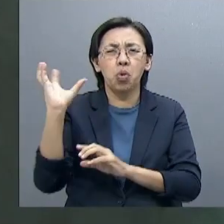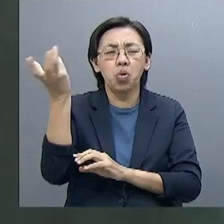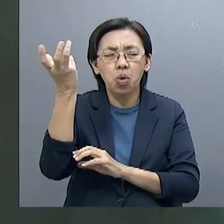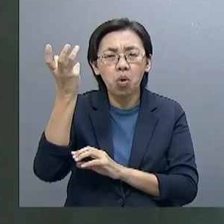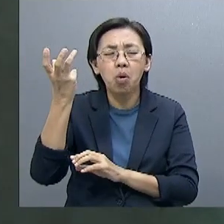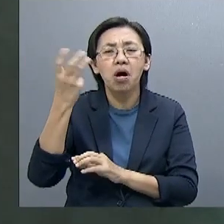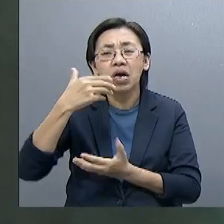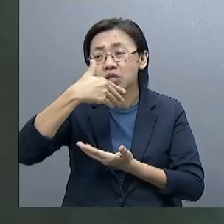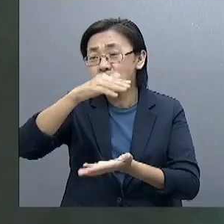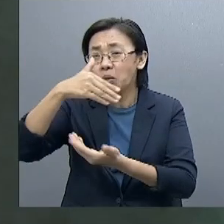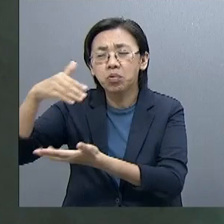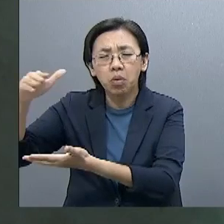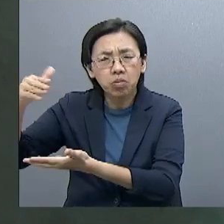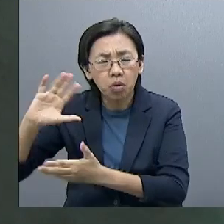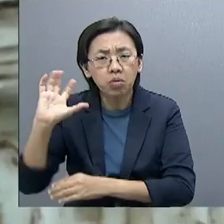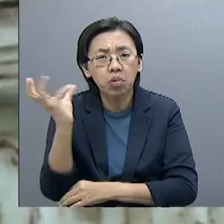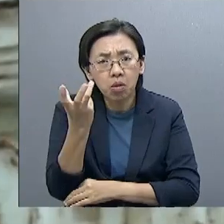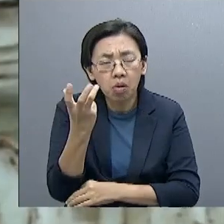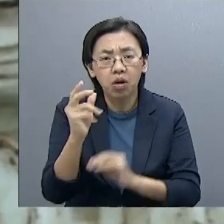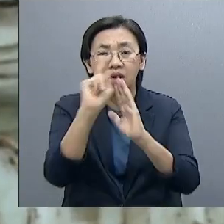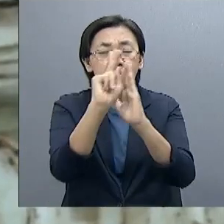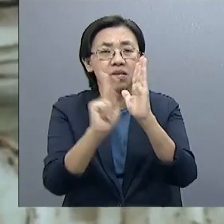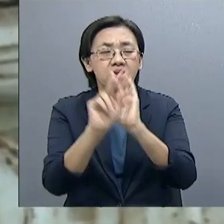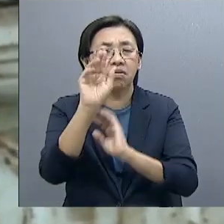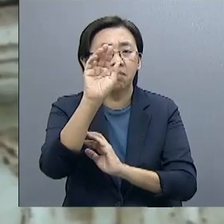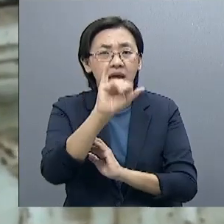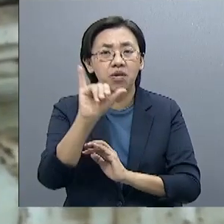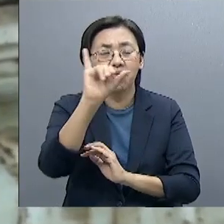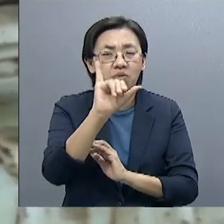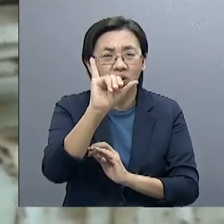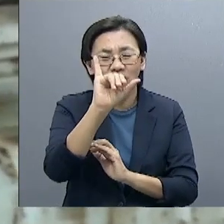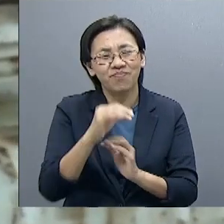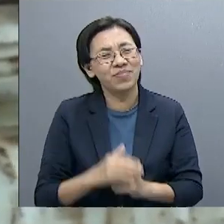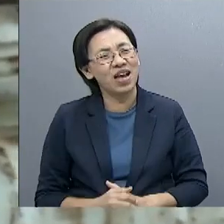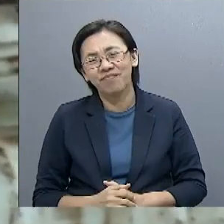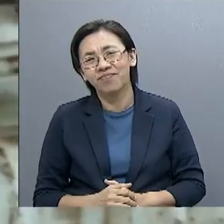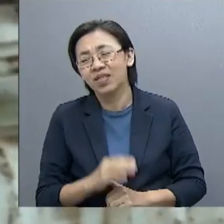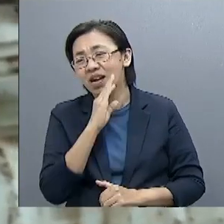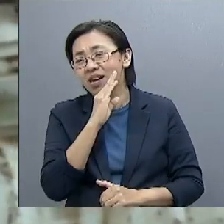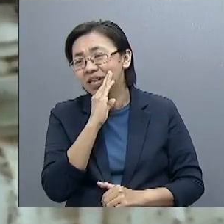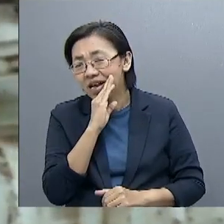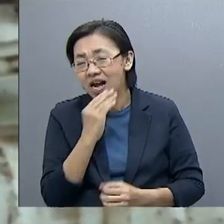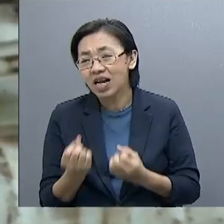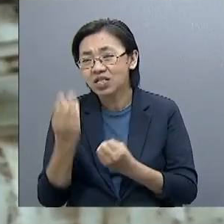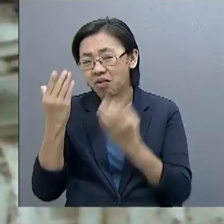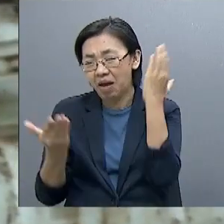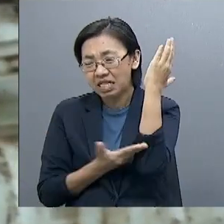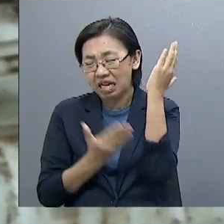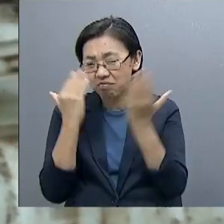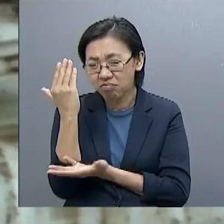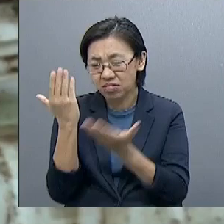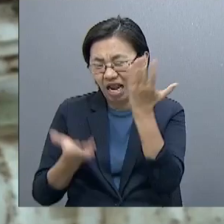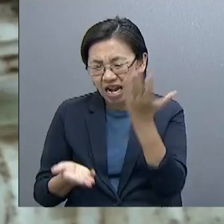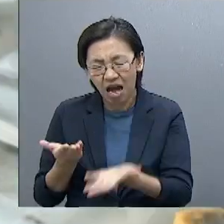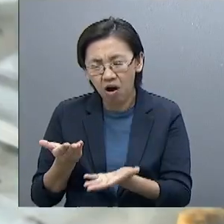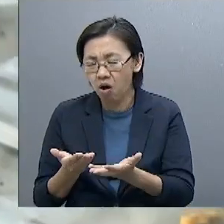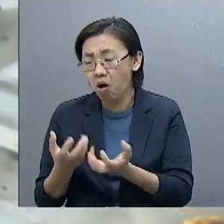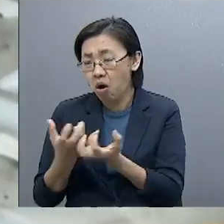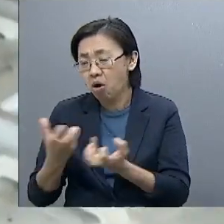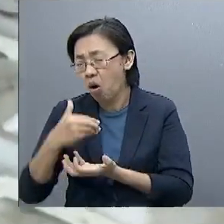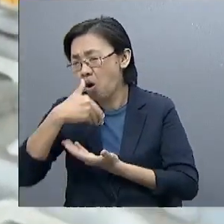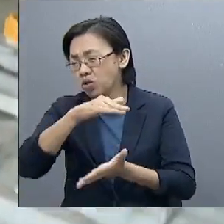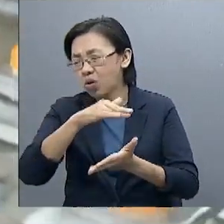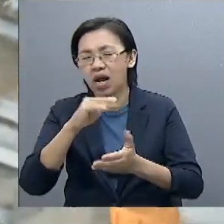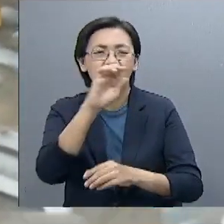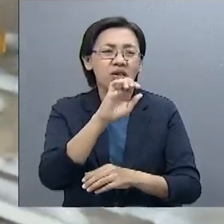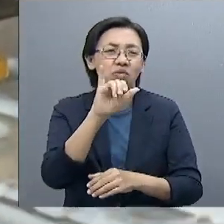ผลกระทบจากกฎหมายของสหภาพยุโรปที่ห้ามนำเข้าสินค้าที่เกี่ยวข้องกับการตัดไม้ทำลายป่าซึ่งคาดกันว่าจะมีผลบัง